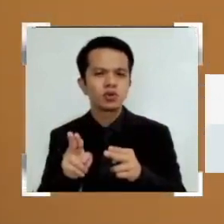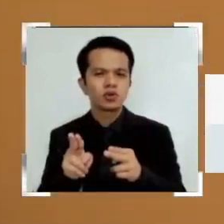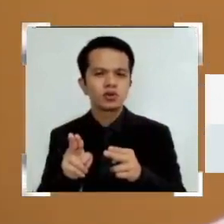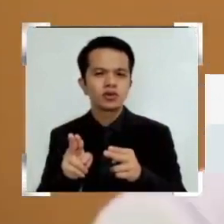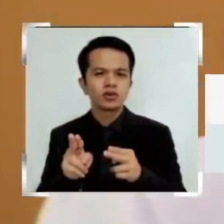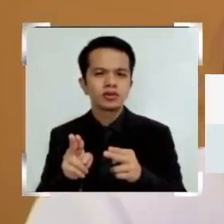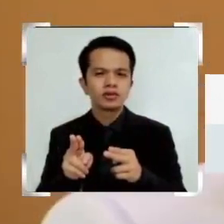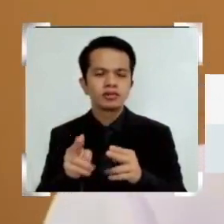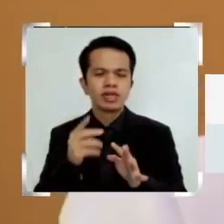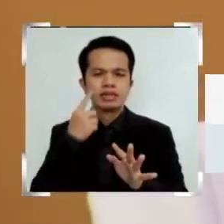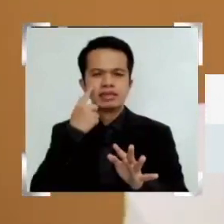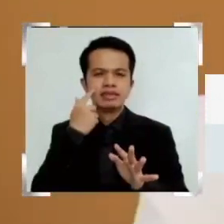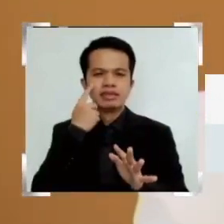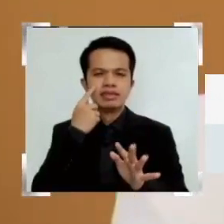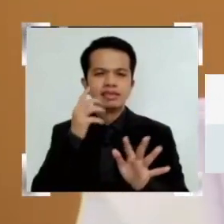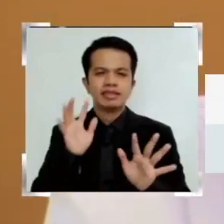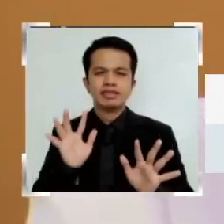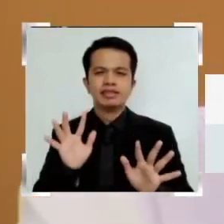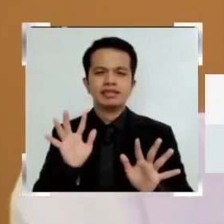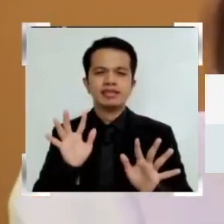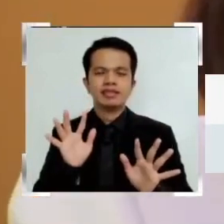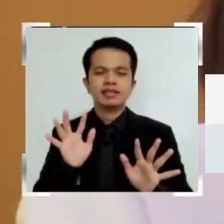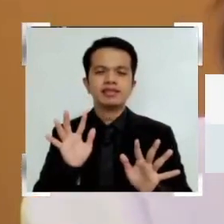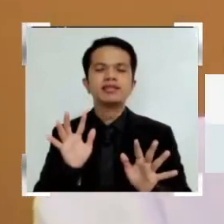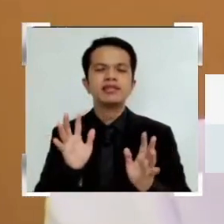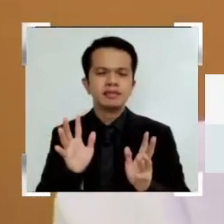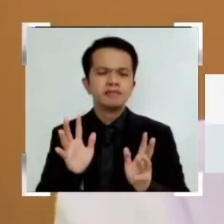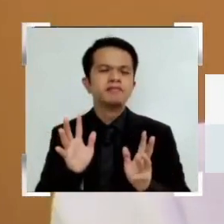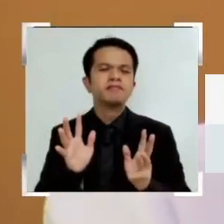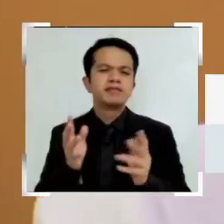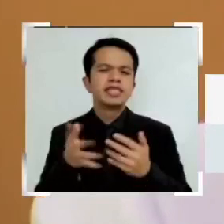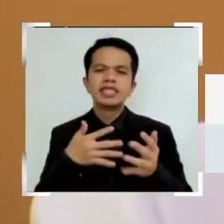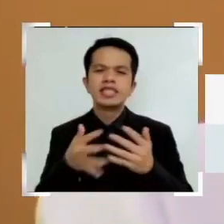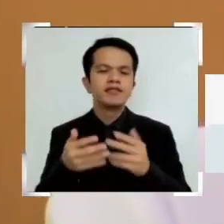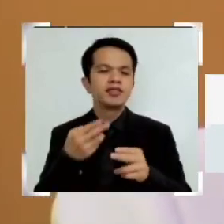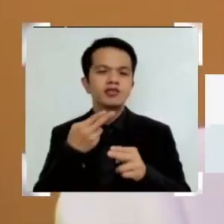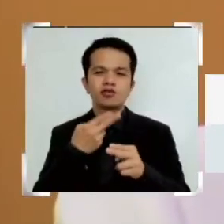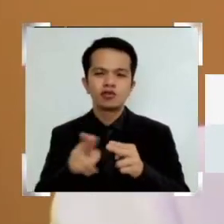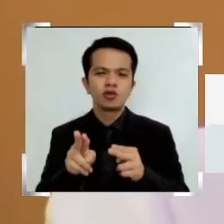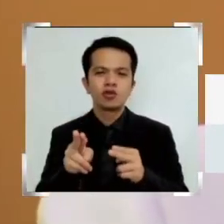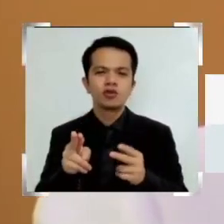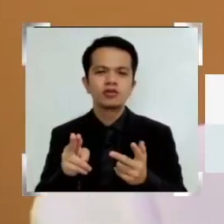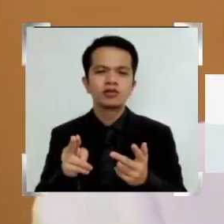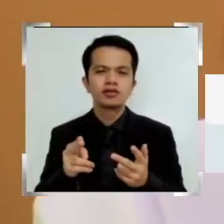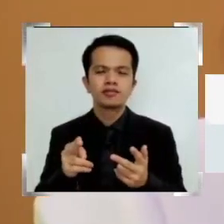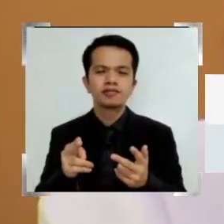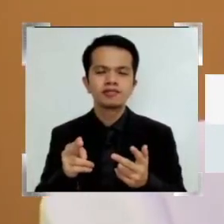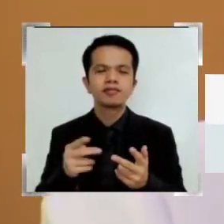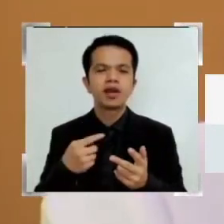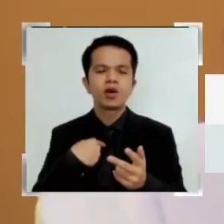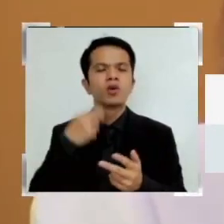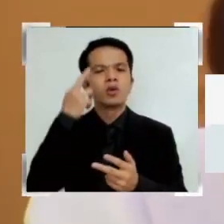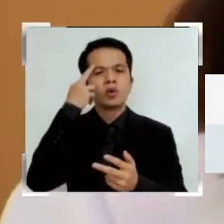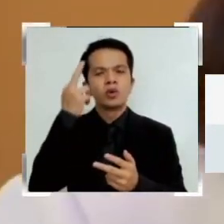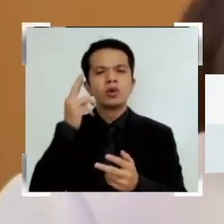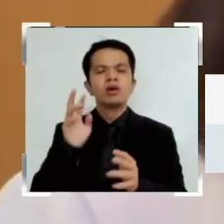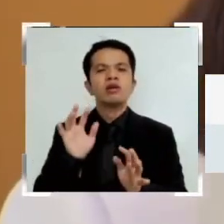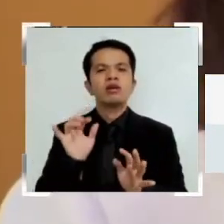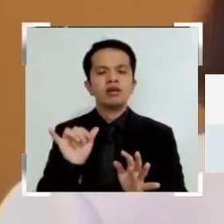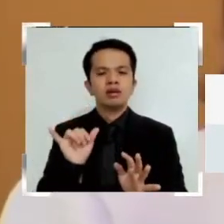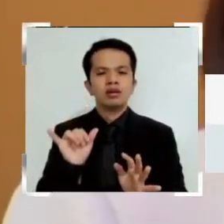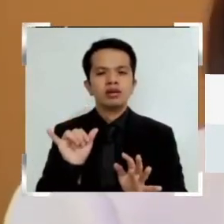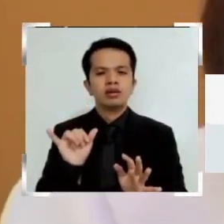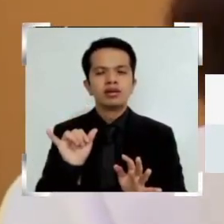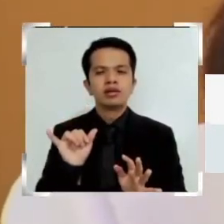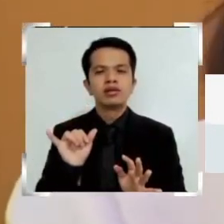Bakit ganon? No, I'm sorry. Even for a brief moment in my life, I realized that I can